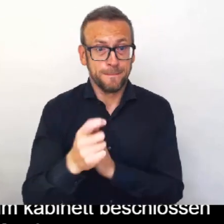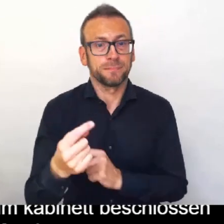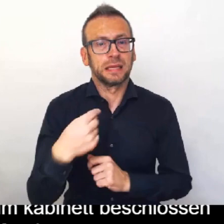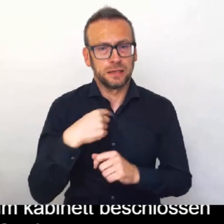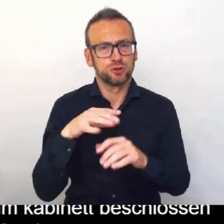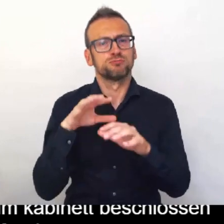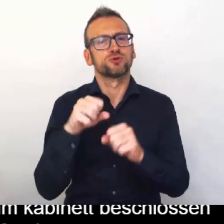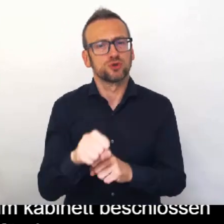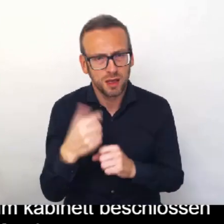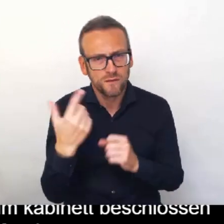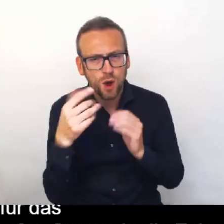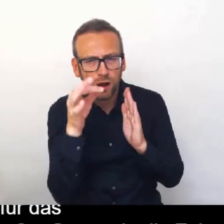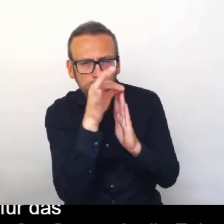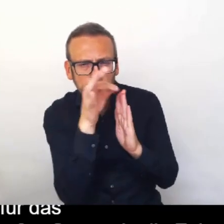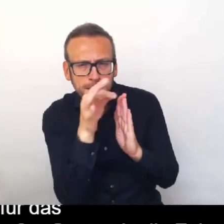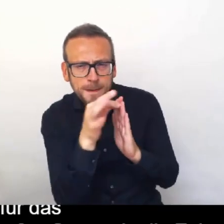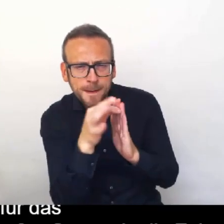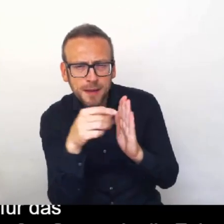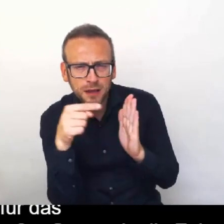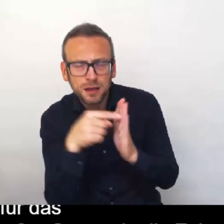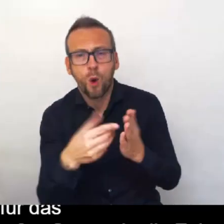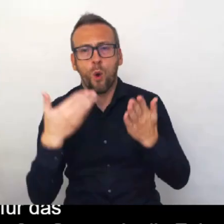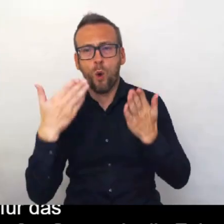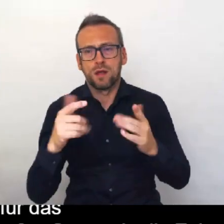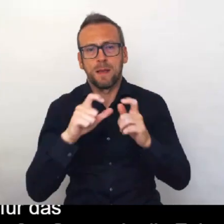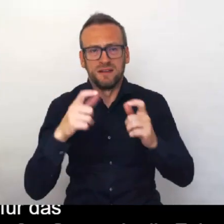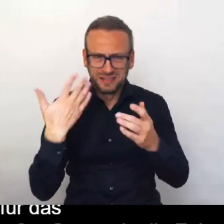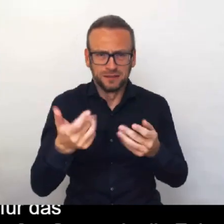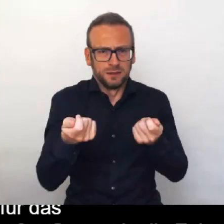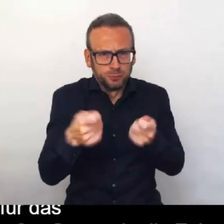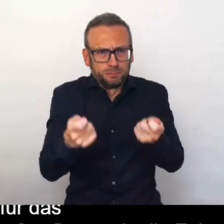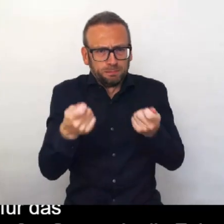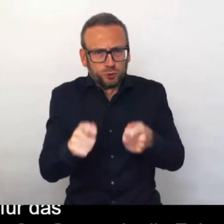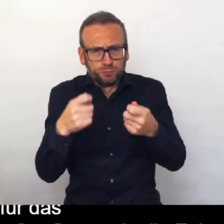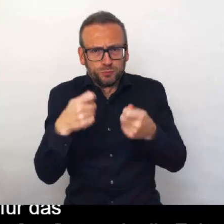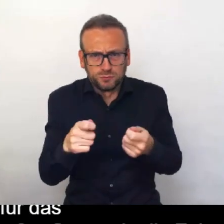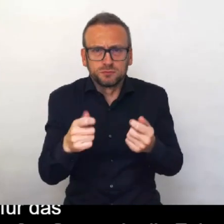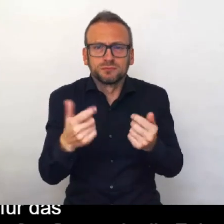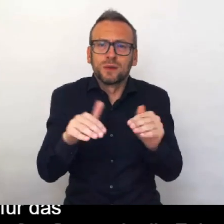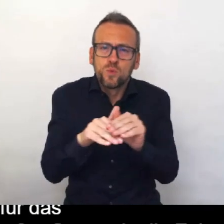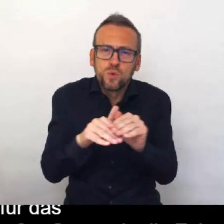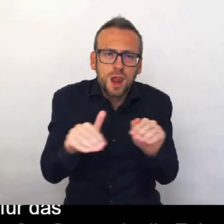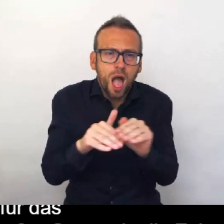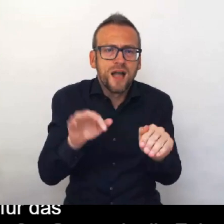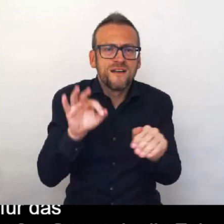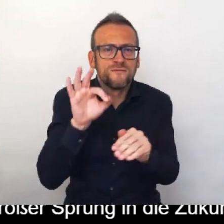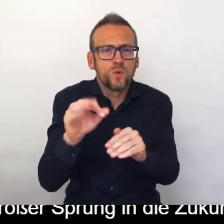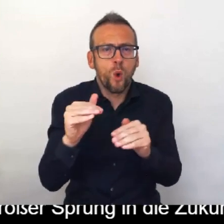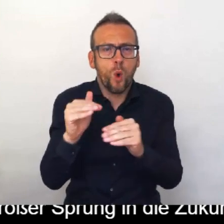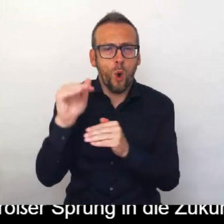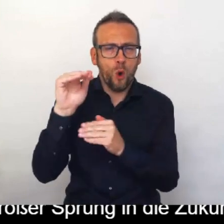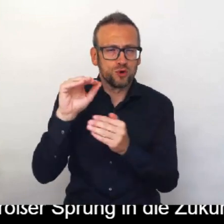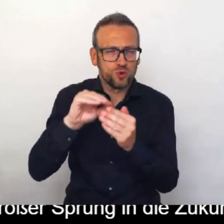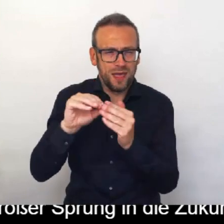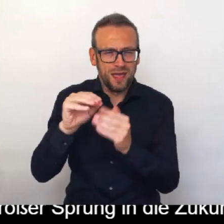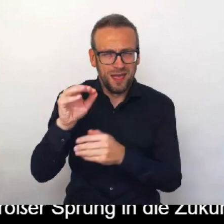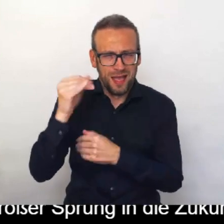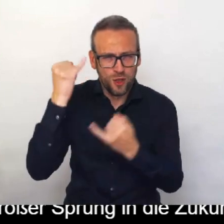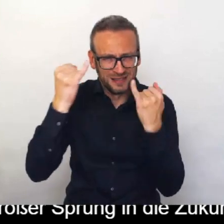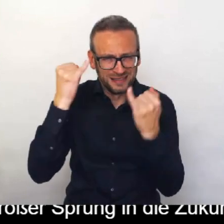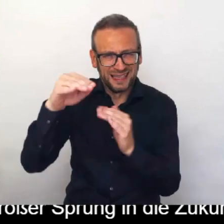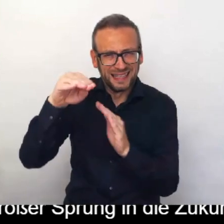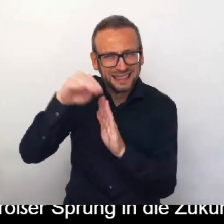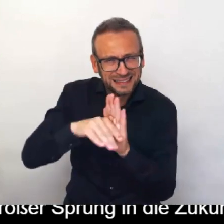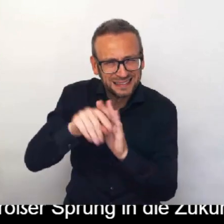Eckpunkte, der erste Schritt jetzt im Gesetzgebungsverfahren, das sich natürlich anschließt. Dieses Gesetzgebungsverfahren werden wir natürlich eng